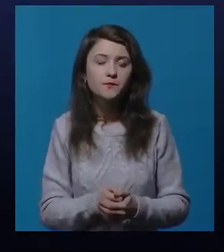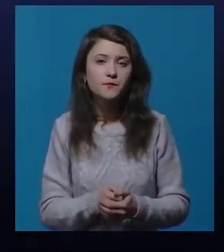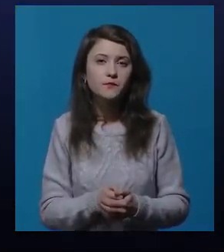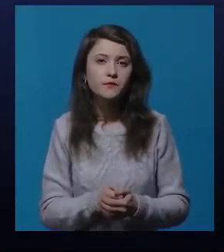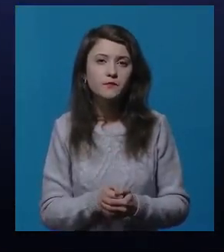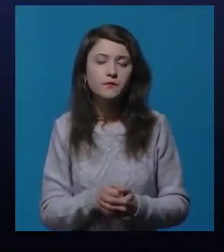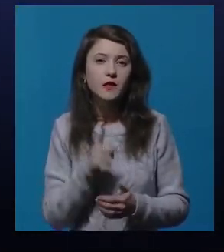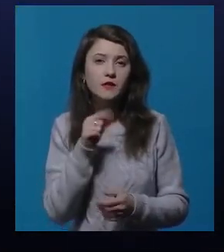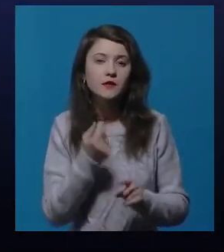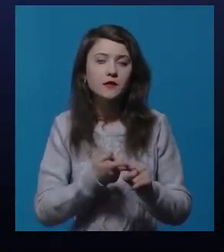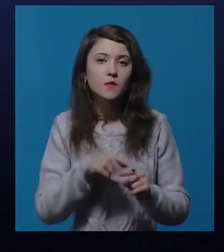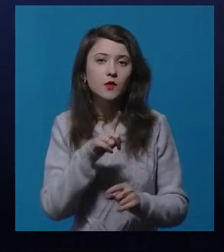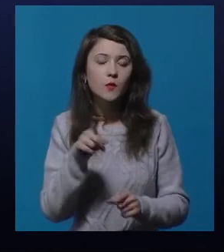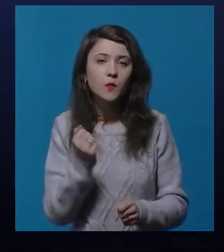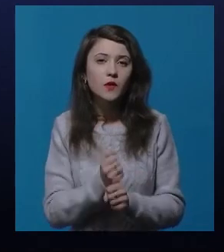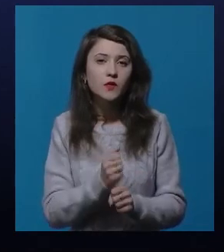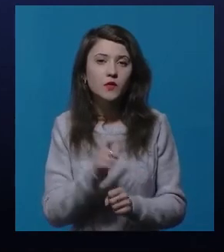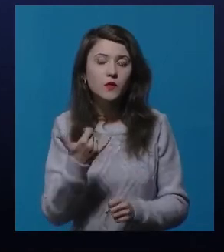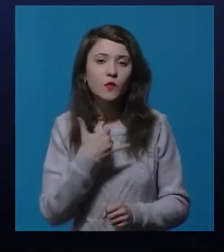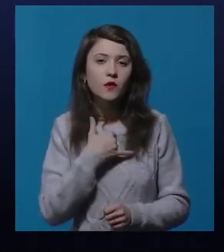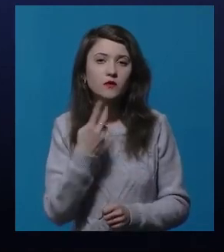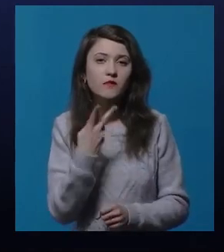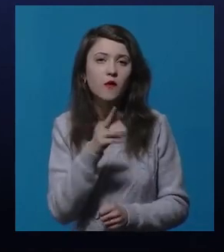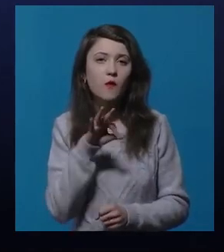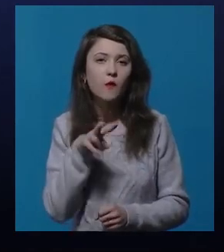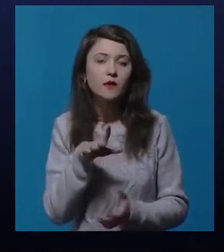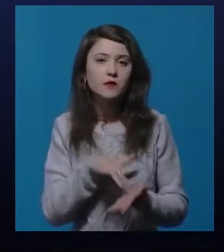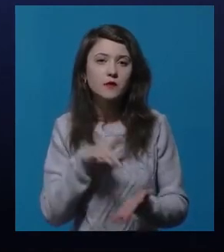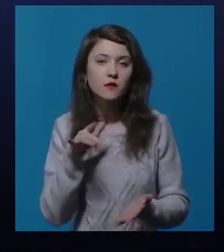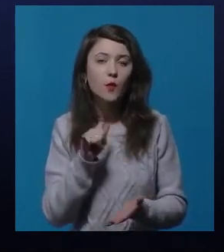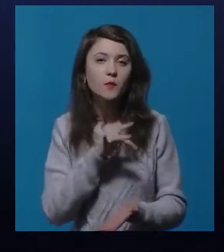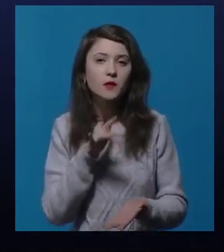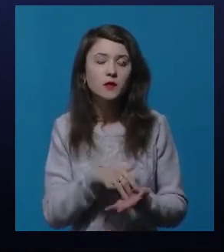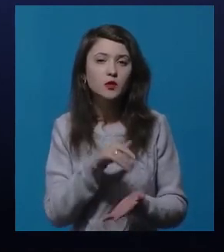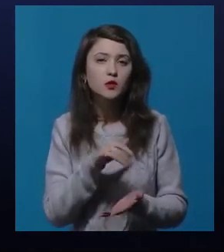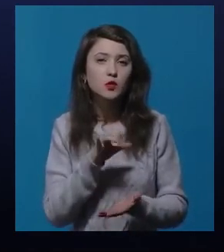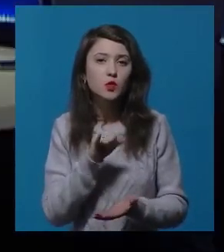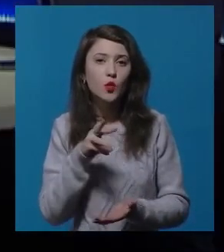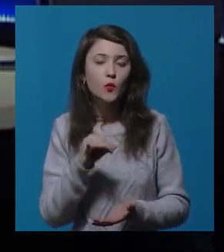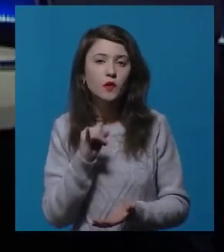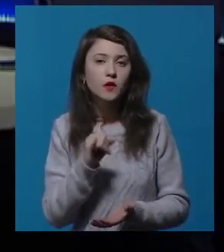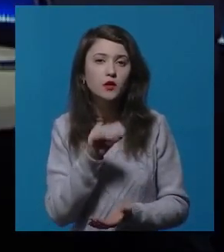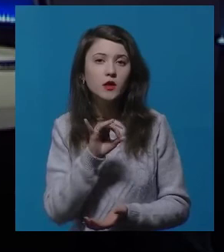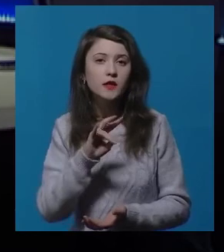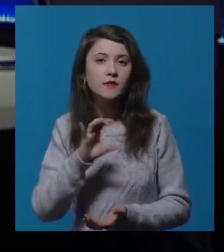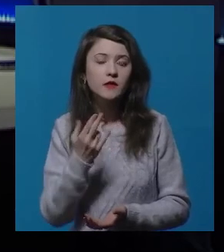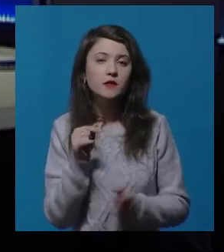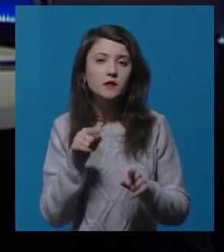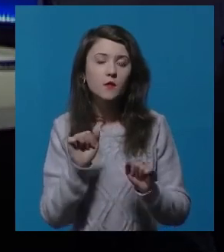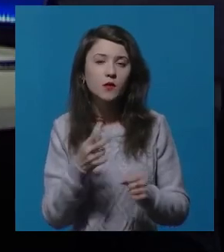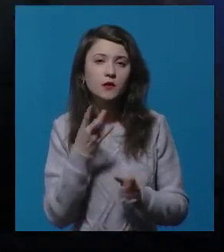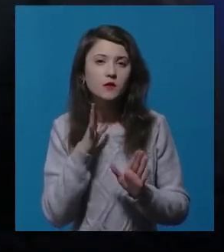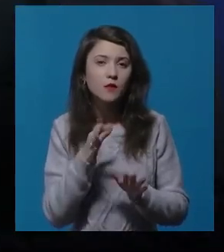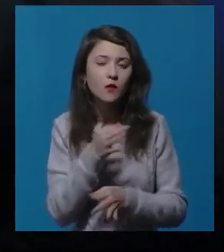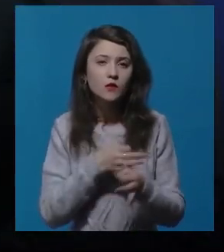за цим номером працює у нас два кол-центри в місті Сумах і в місті Чернівцях. І там можна не тільки